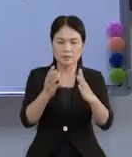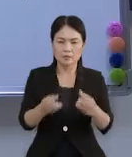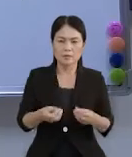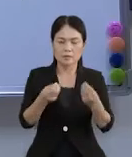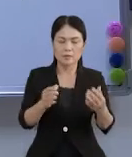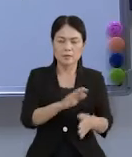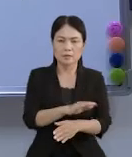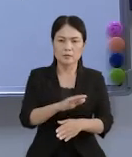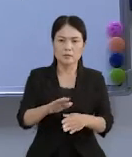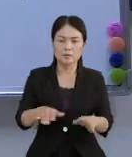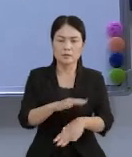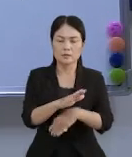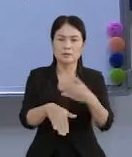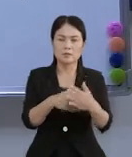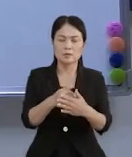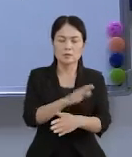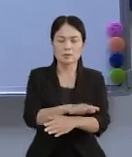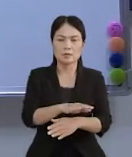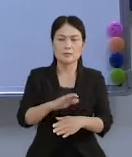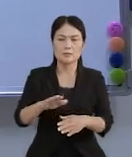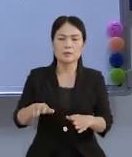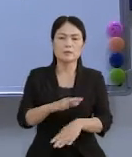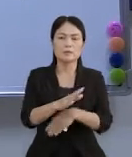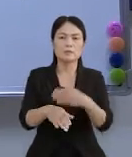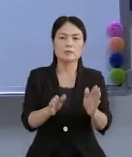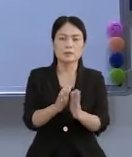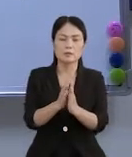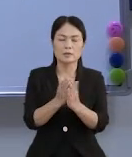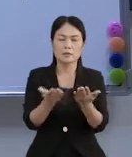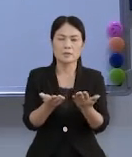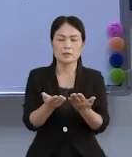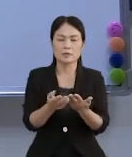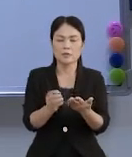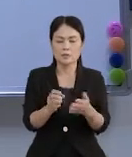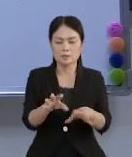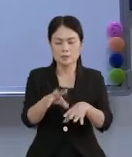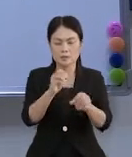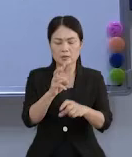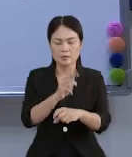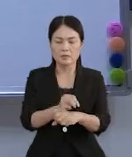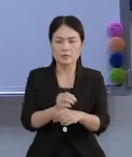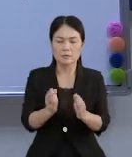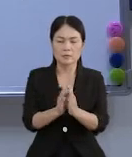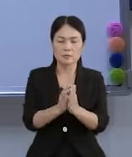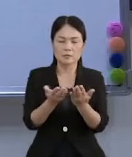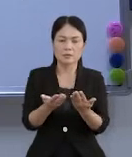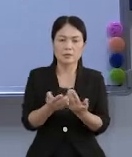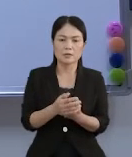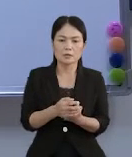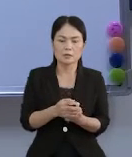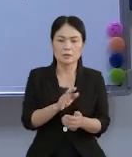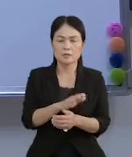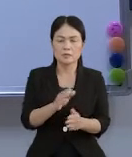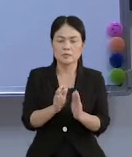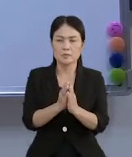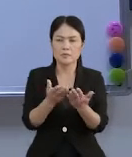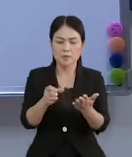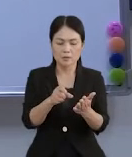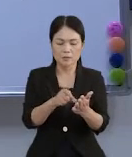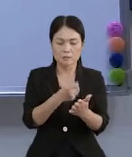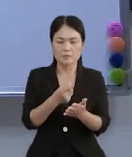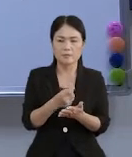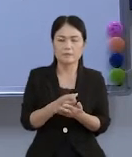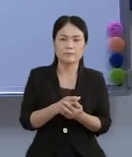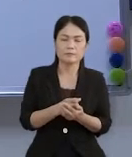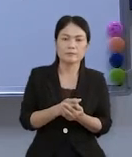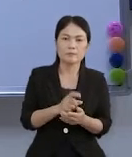chun côn tiếng ốc nè được chứ nét sông côn tiếng ốc nè vô siêu phư sắc xa cô được bỏ dương lãn hơi côn ba tư tùng po